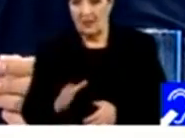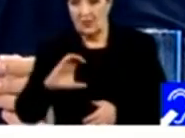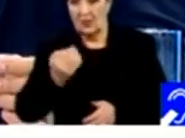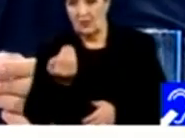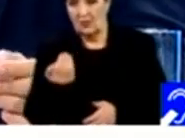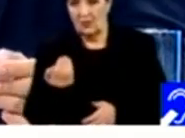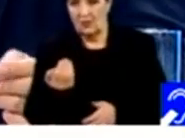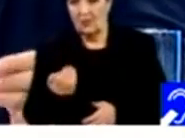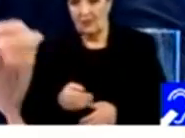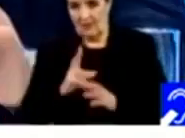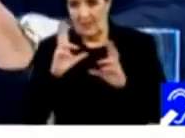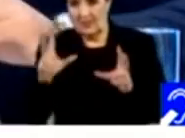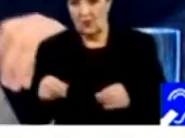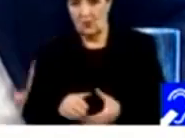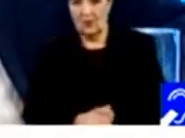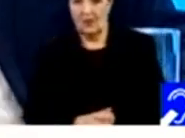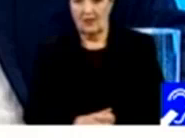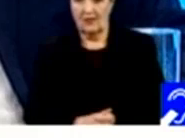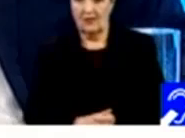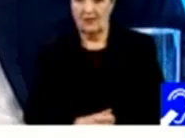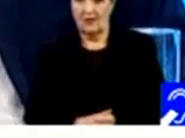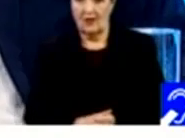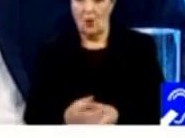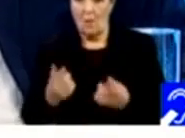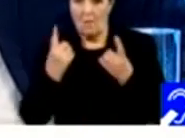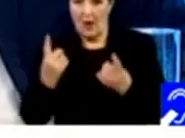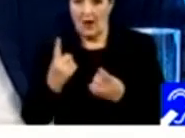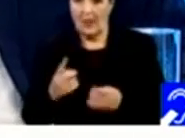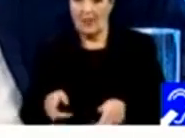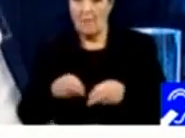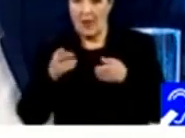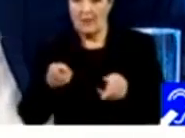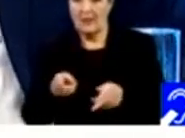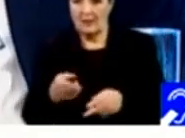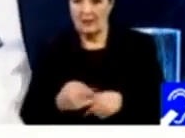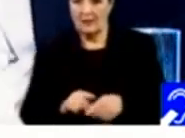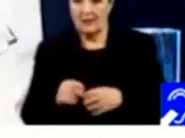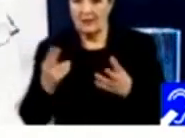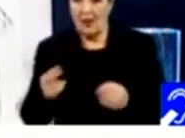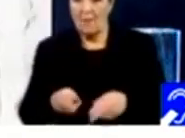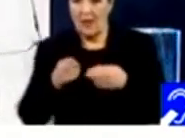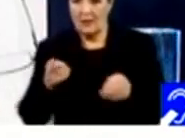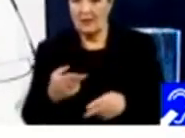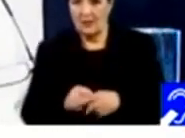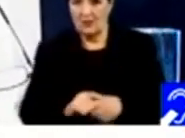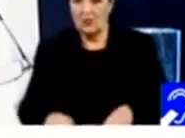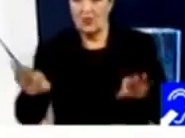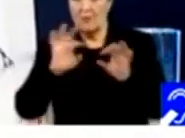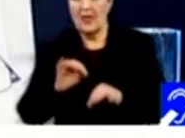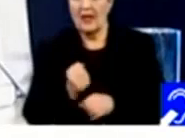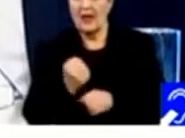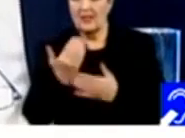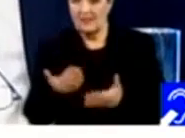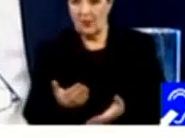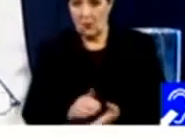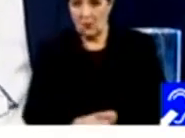Ceban. Vă asigur eu. Eu sunt pericol. Mare. Da, banditi. Mare pericol, pentru da, că n-ați făcut nimic în acest oraș da, de